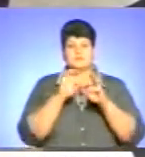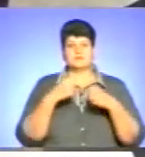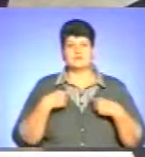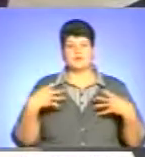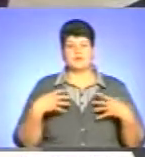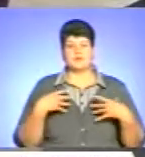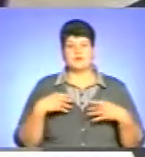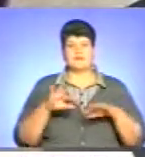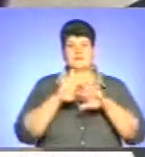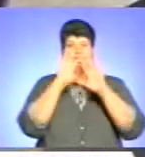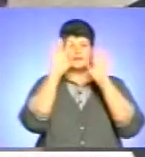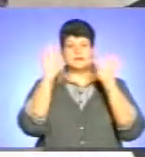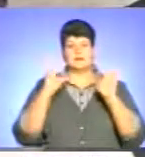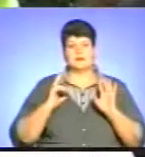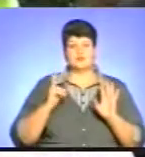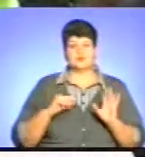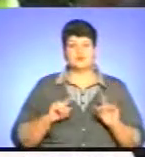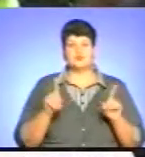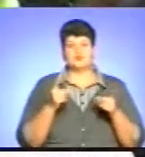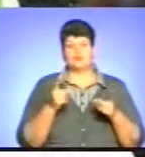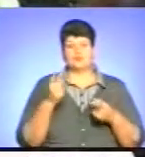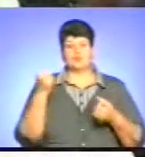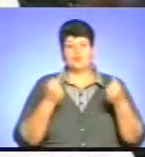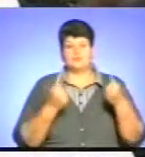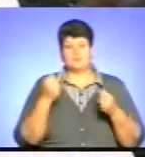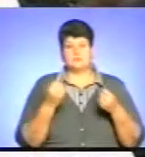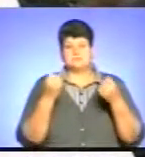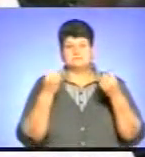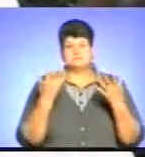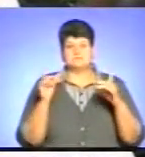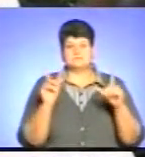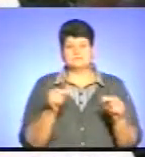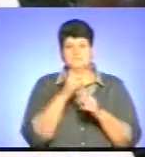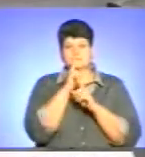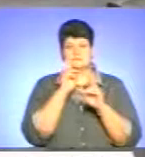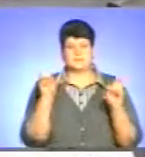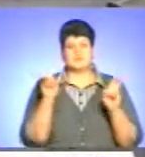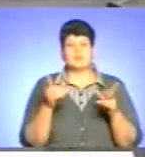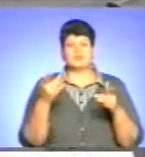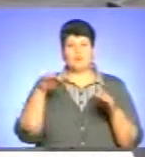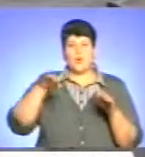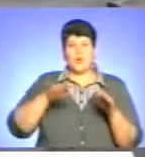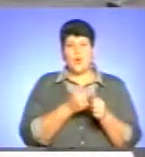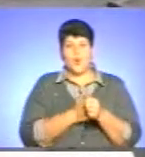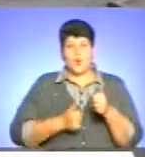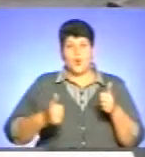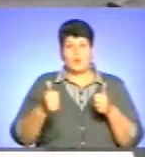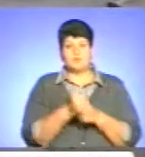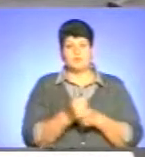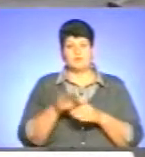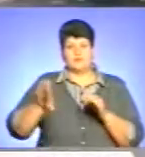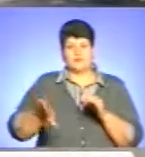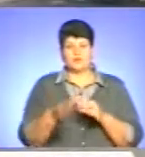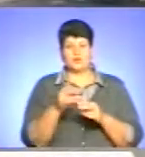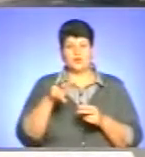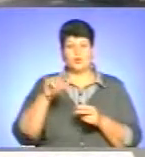доньки. Чому досвідчений водій так безпечно повівся на дорозі – невідомо. Адже обгін у долині перед Луб'янками взагалі заборонений.